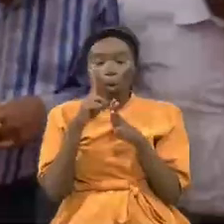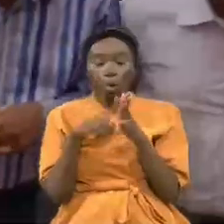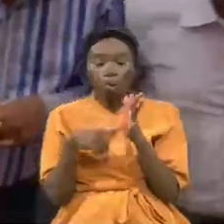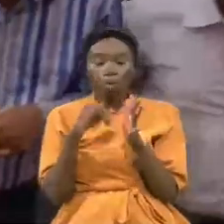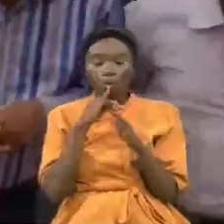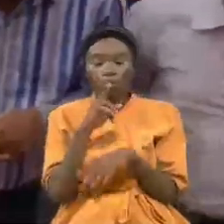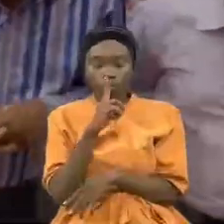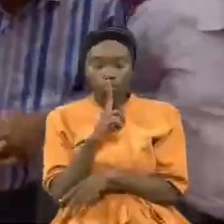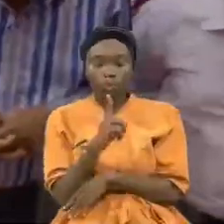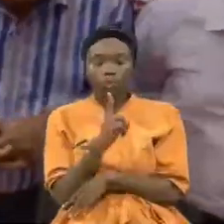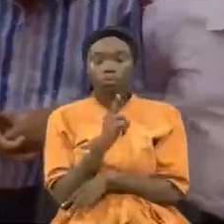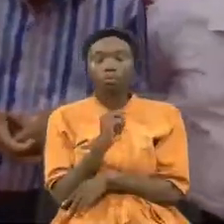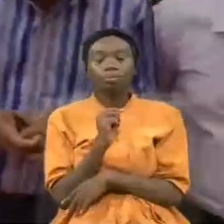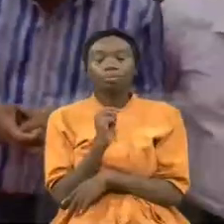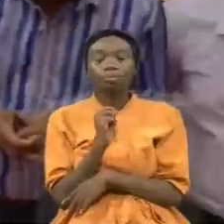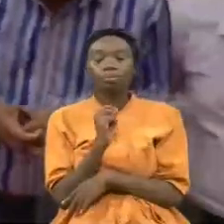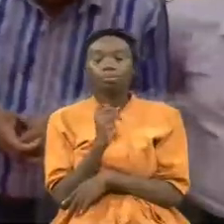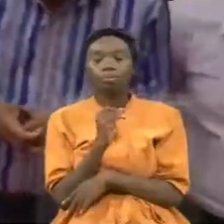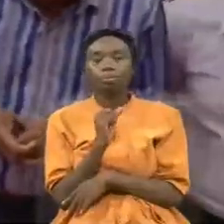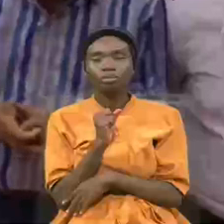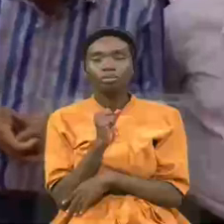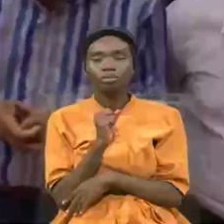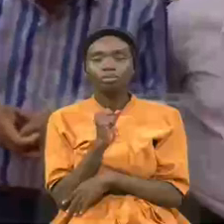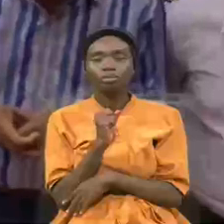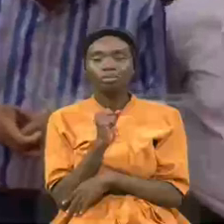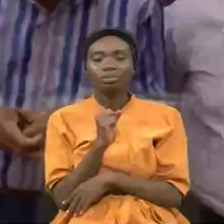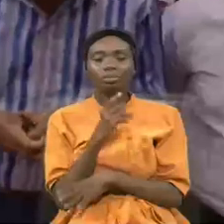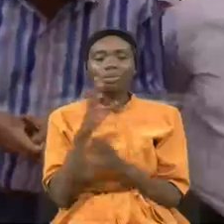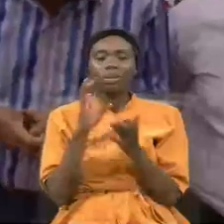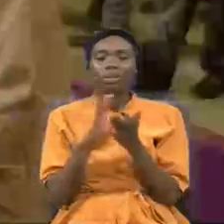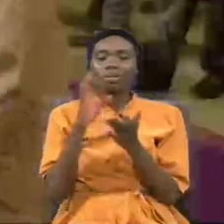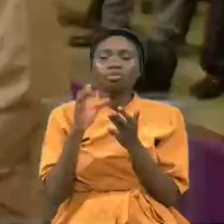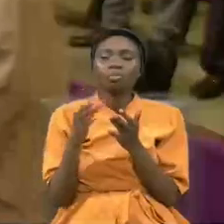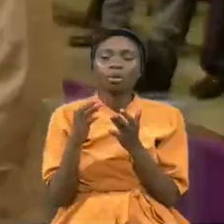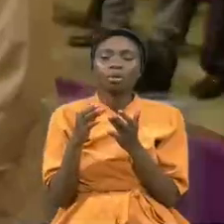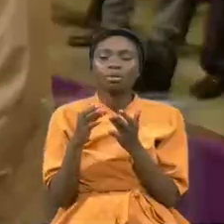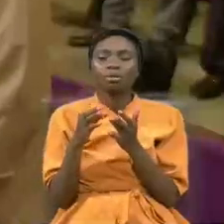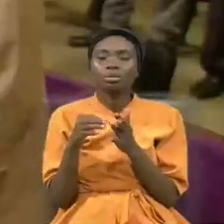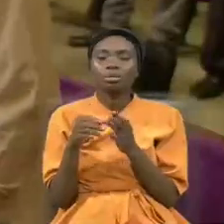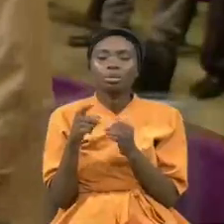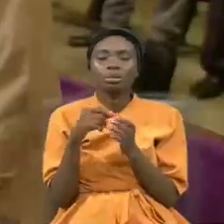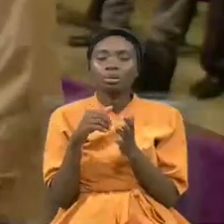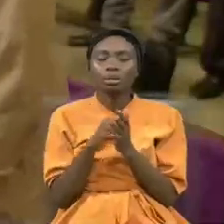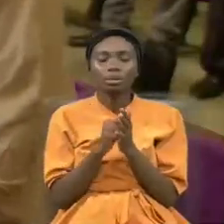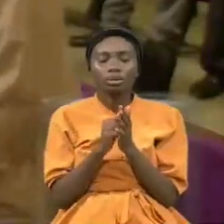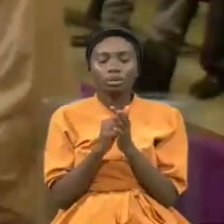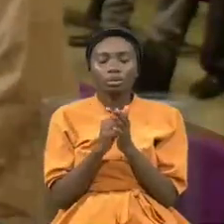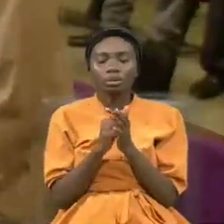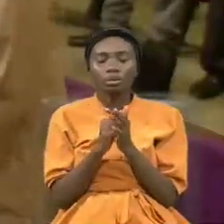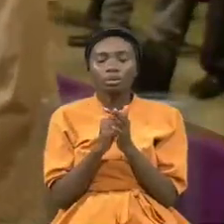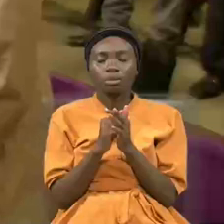que on vous connaît, quelqu'un qui se tient pour sa parole. Les conséquences, ne vous en faites pas.